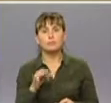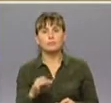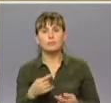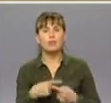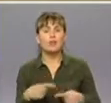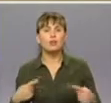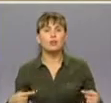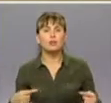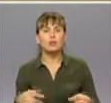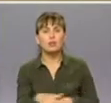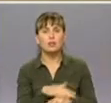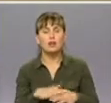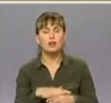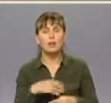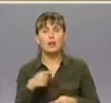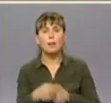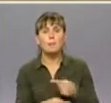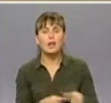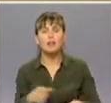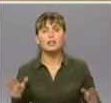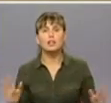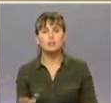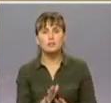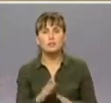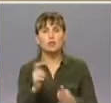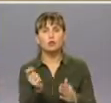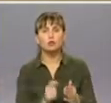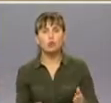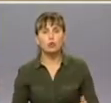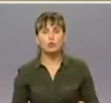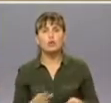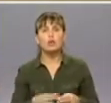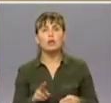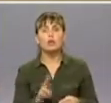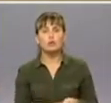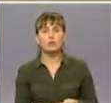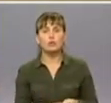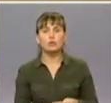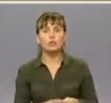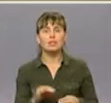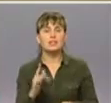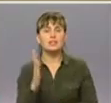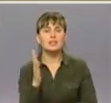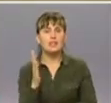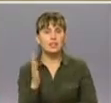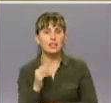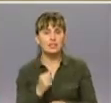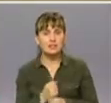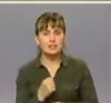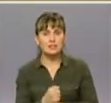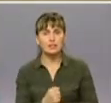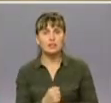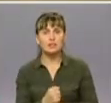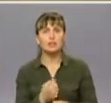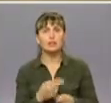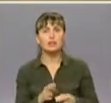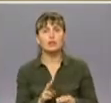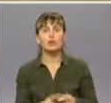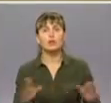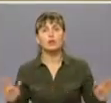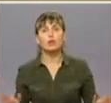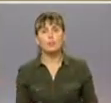обряды, певцы, художники, которые из дерева скоблили, которые